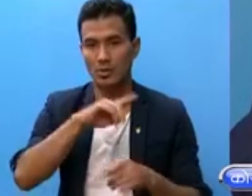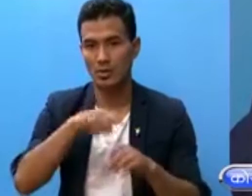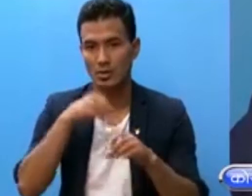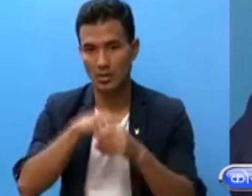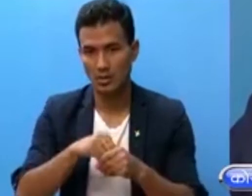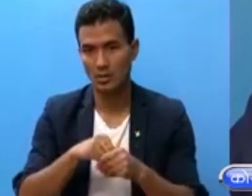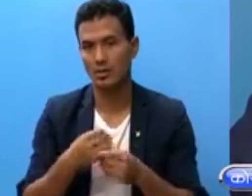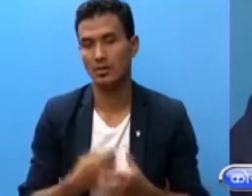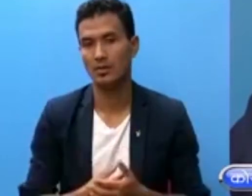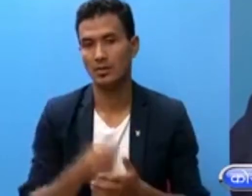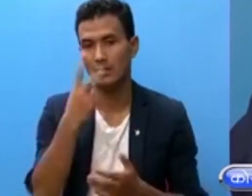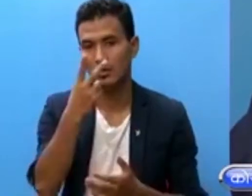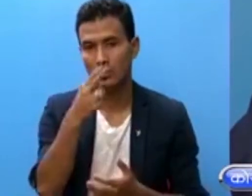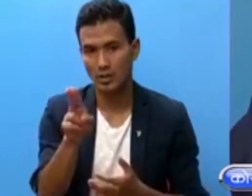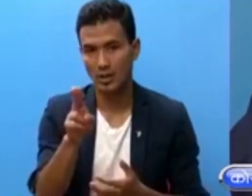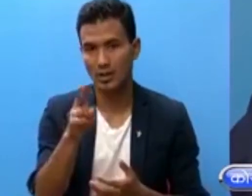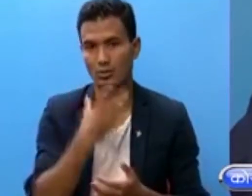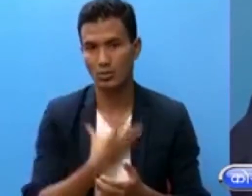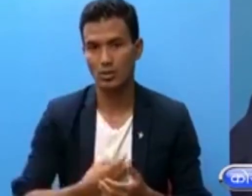155,518 र आरडिटी विधिबाट